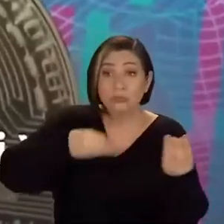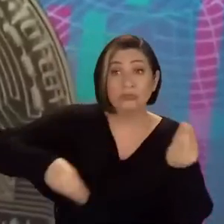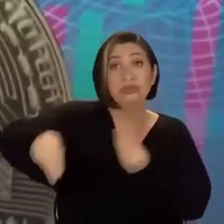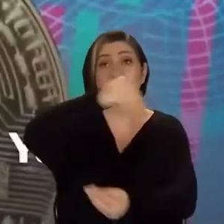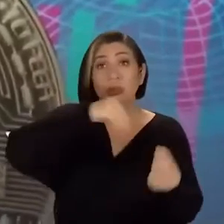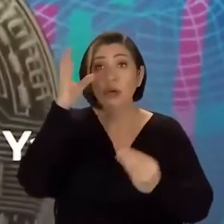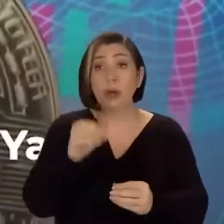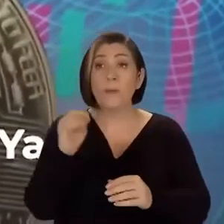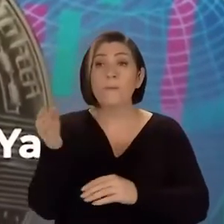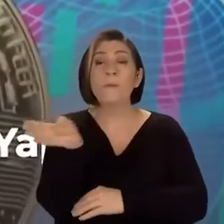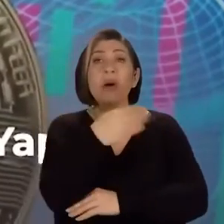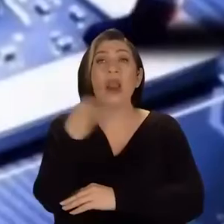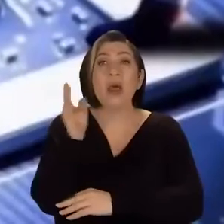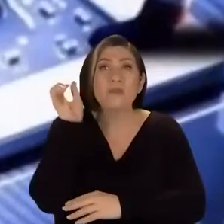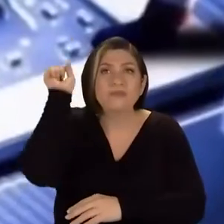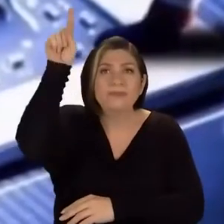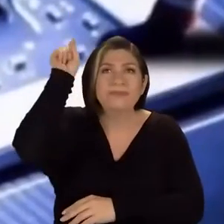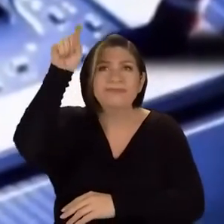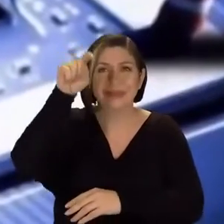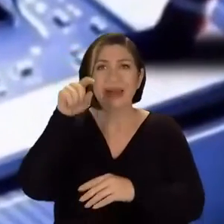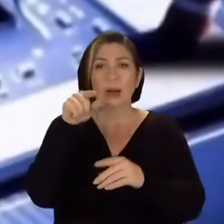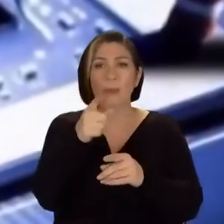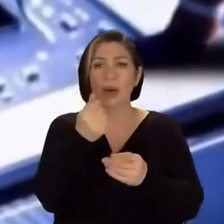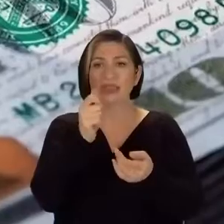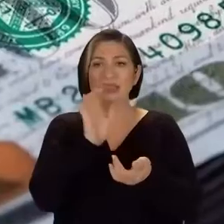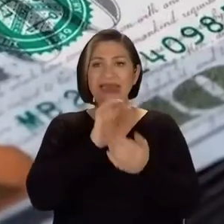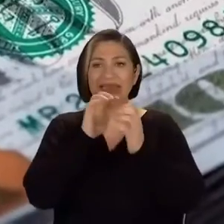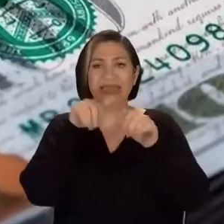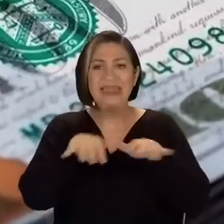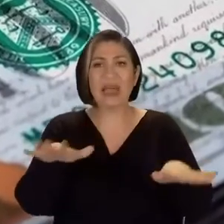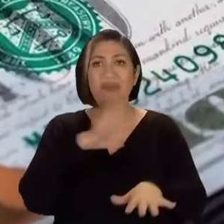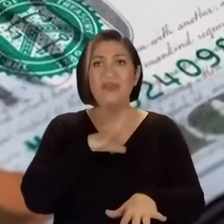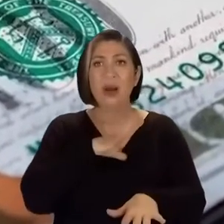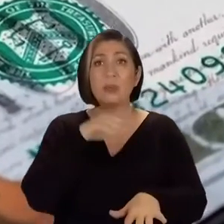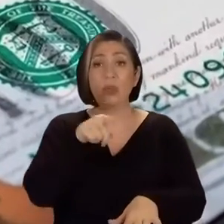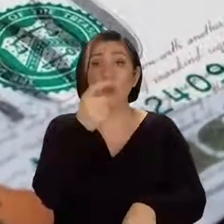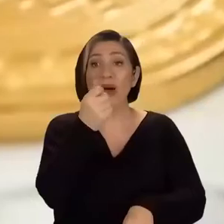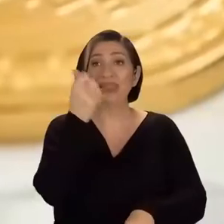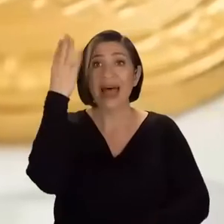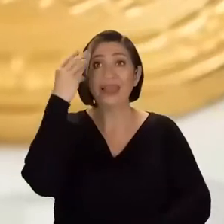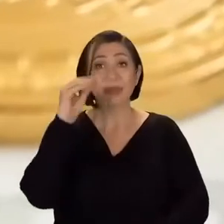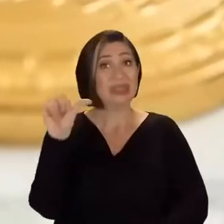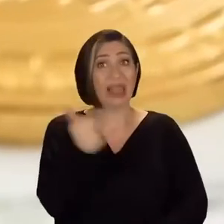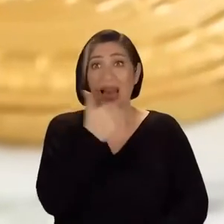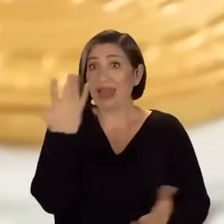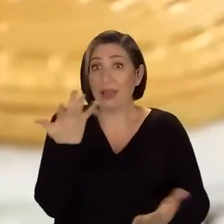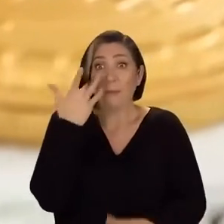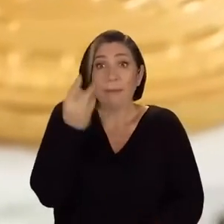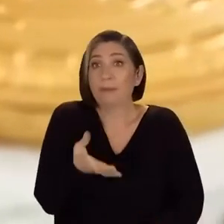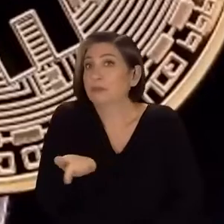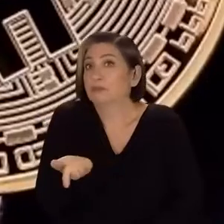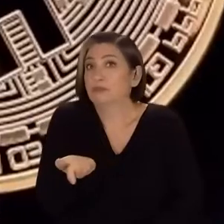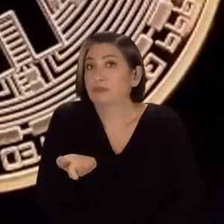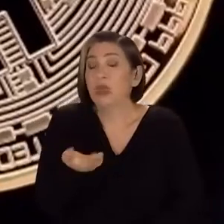duruma balinaların neden olduğunun söylendiği bir para sistemi var elimizde. Peki Bitcoin'in parasal anlamda değerliliğini belirleyen şey